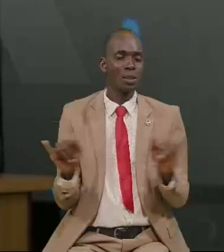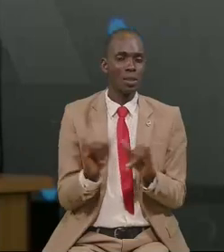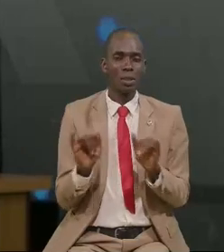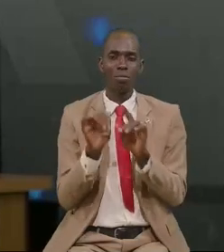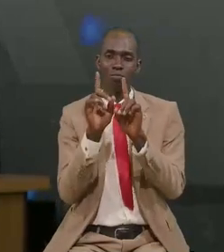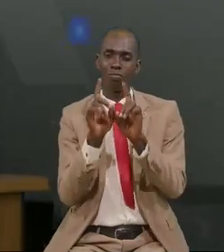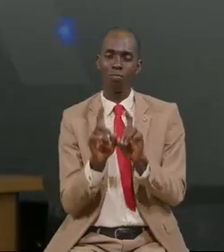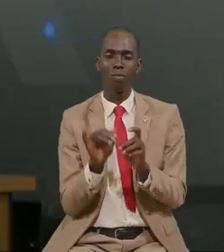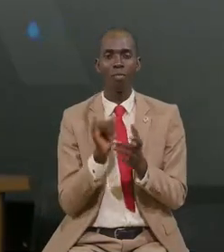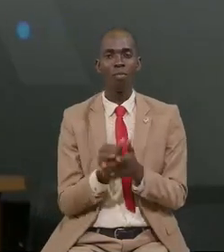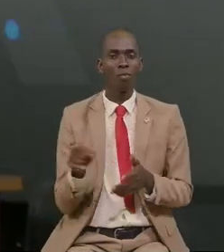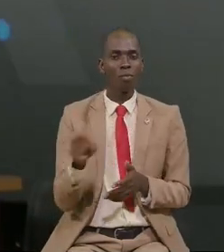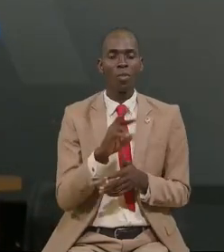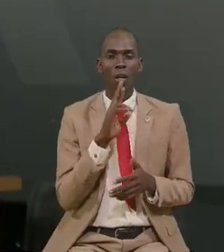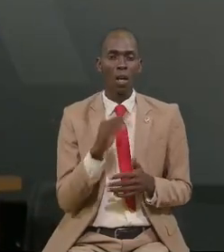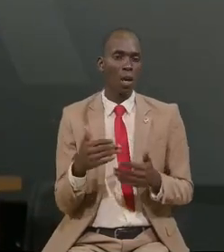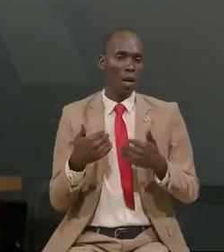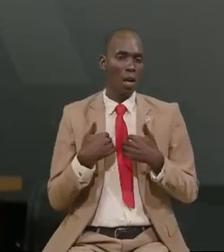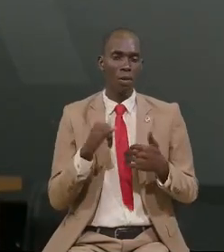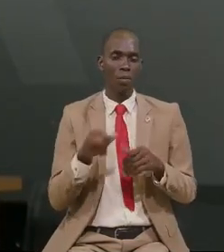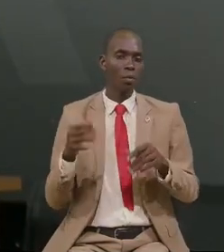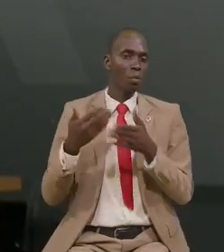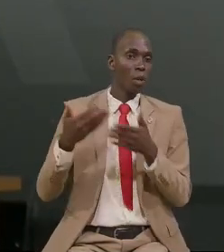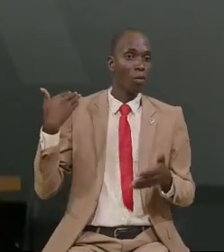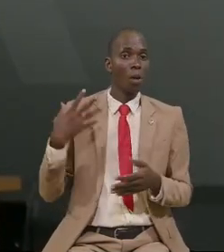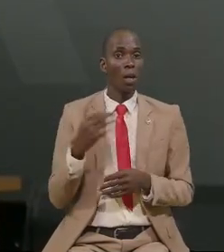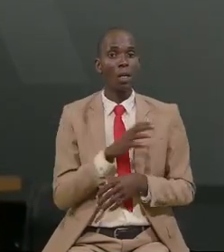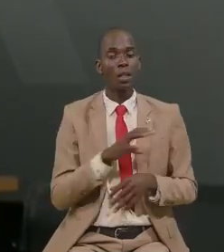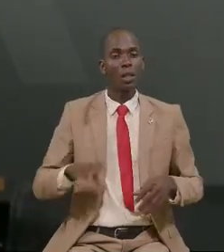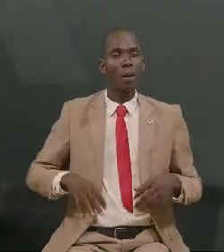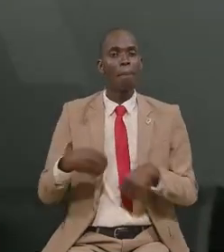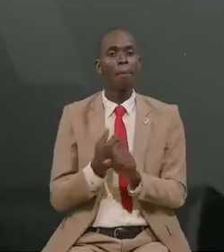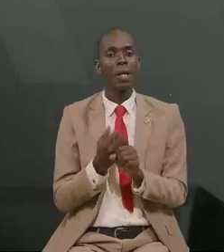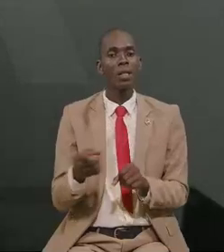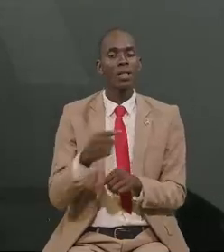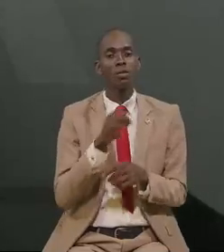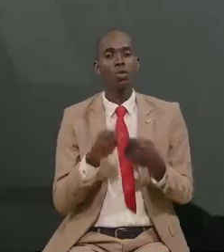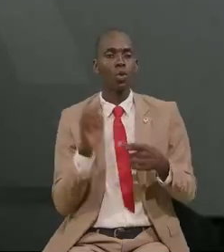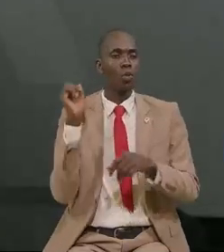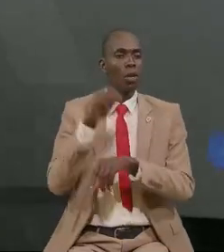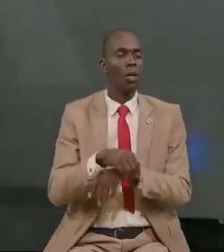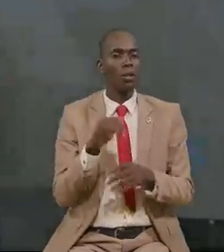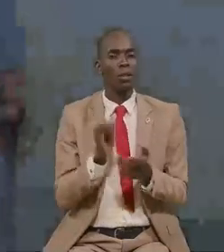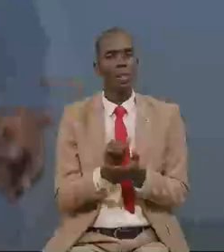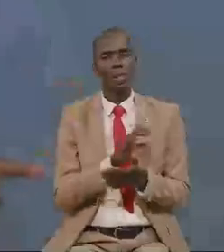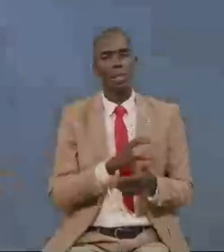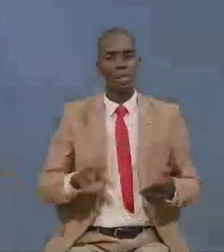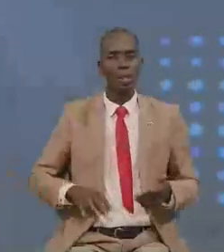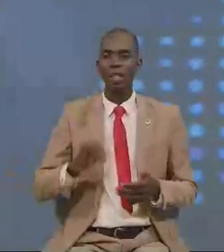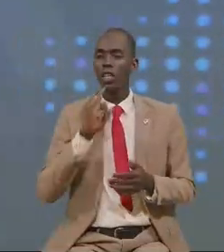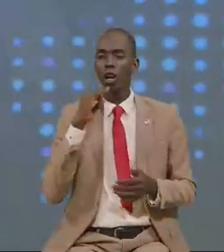vous avez. Il l'avait avant et Christ les a amenés à vaincre. Et Christ est